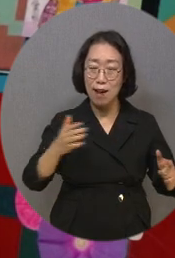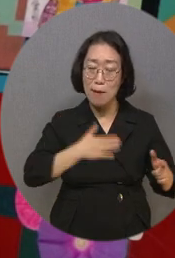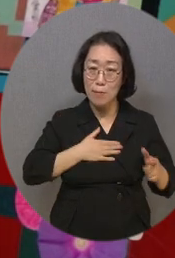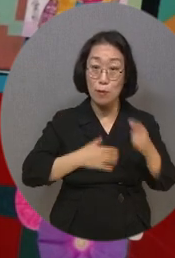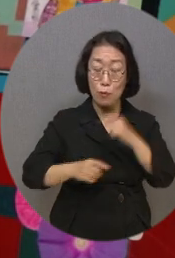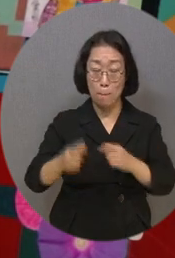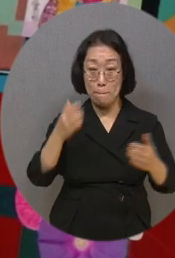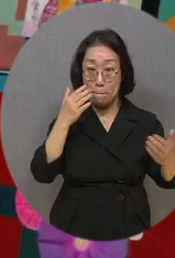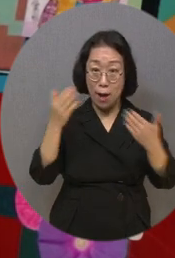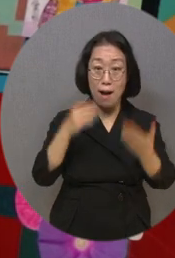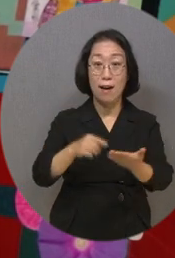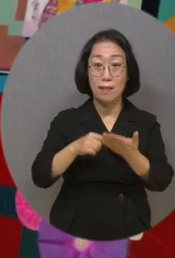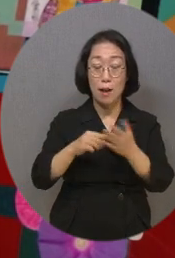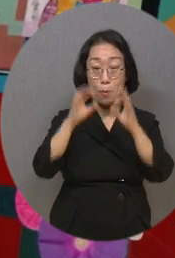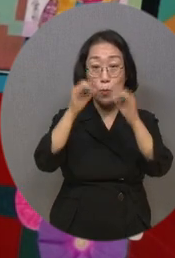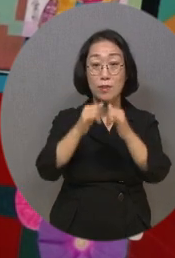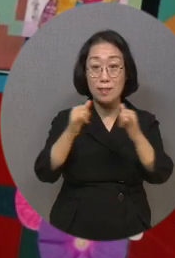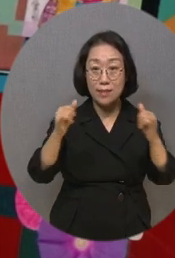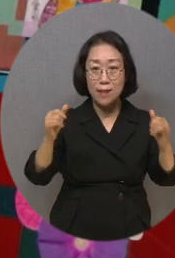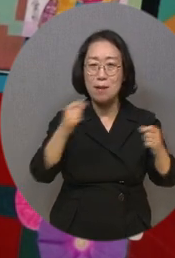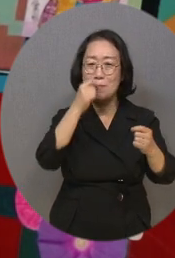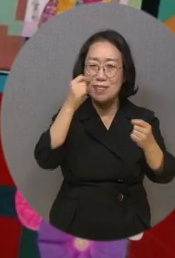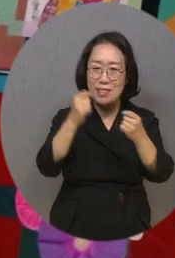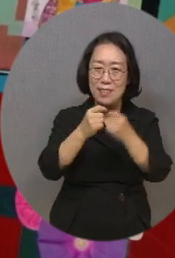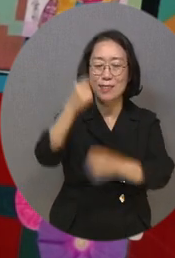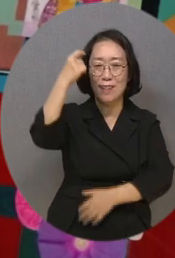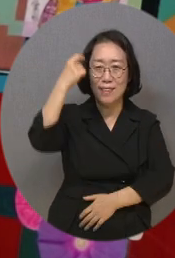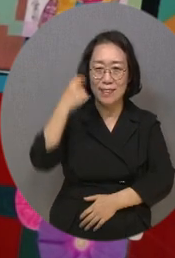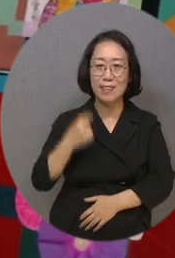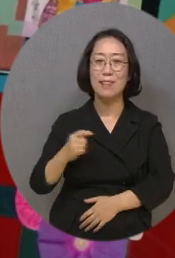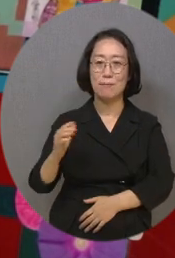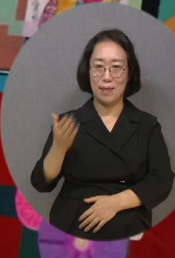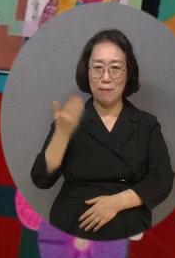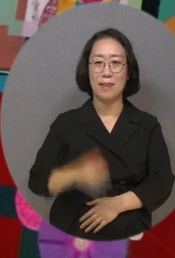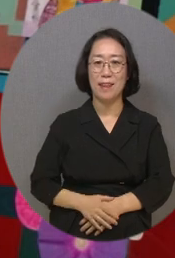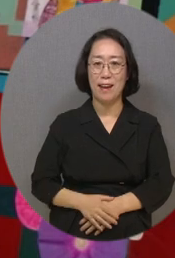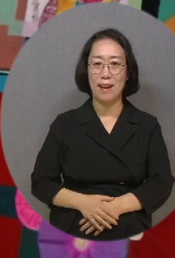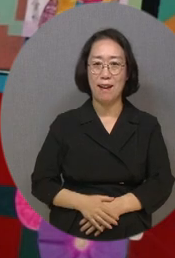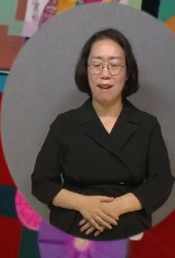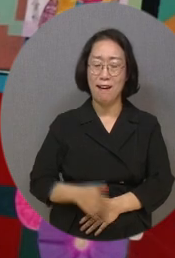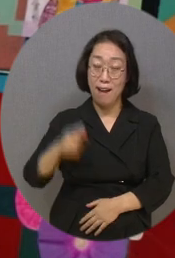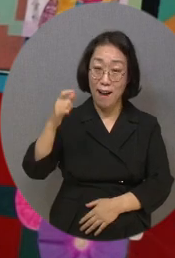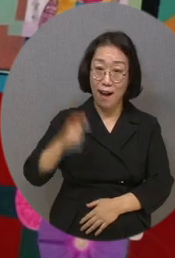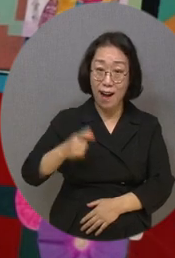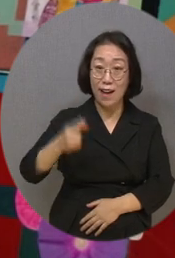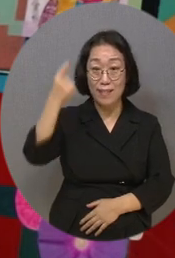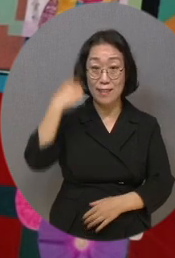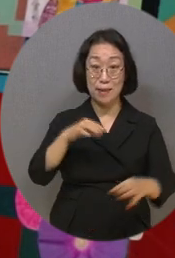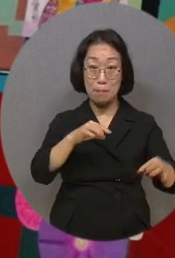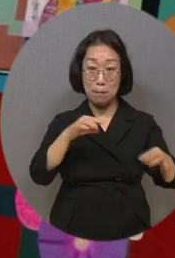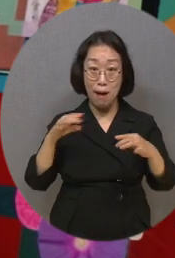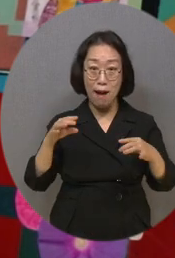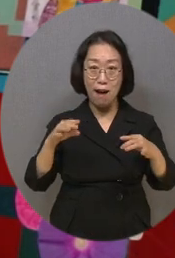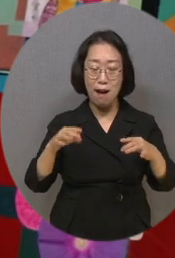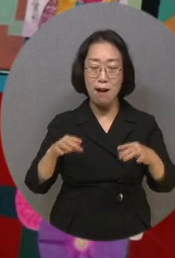감각적으로 보여주며 관람객들에게 친근하게 스며듭니다. 진한 향기로 남는 그의 작품은